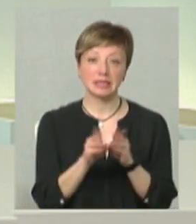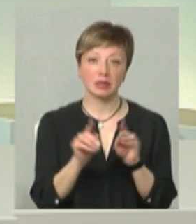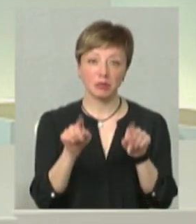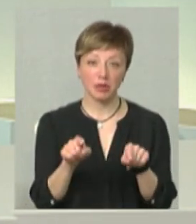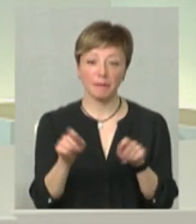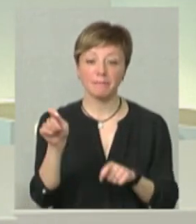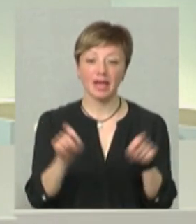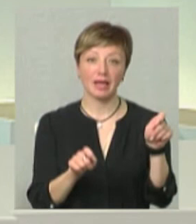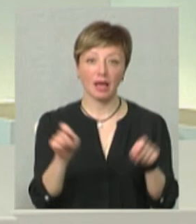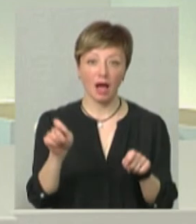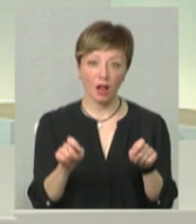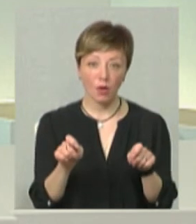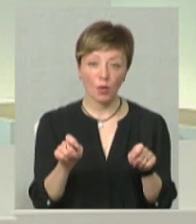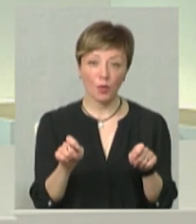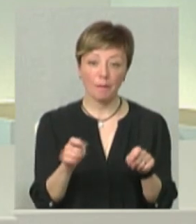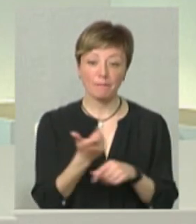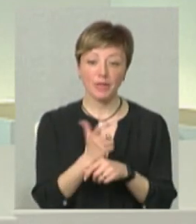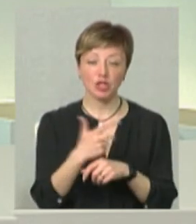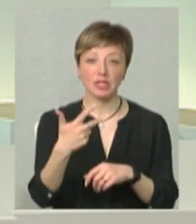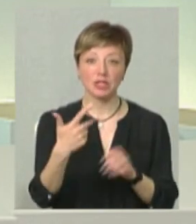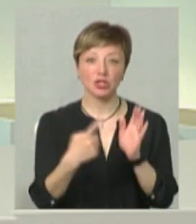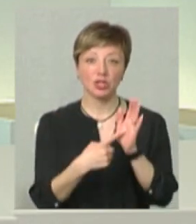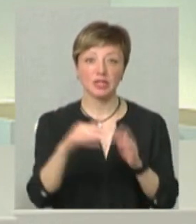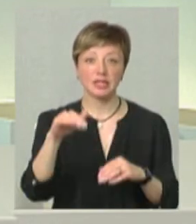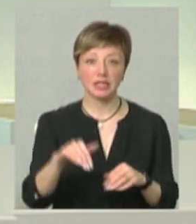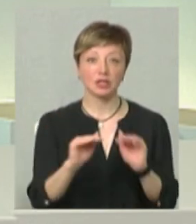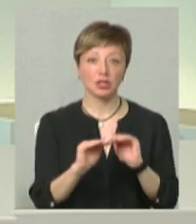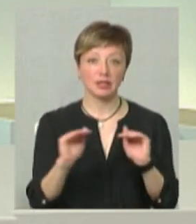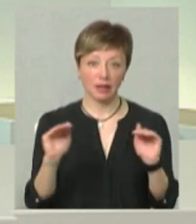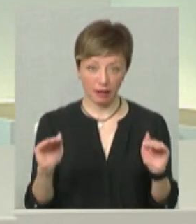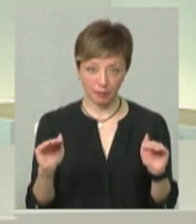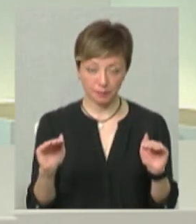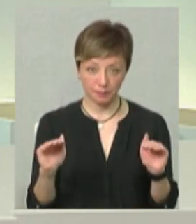з ними ж приїхало більше 36 тисяч дітей.